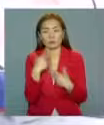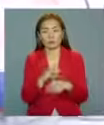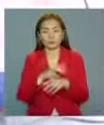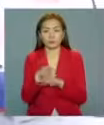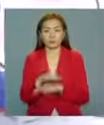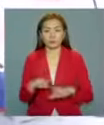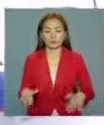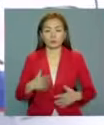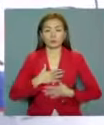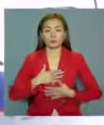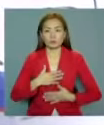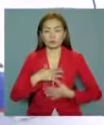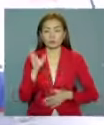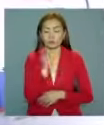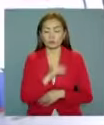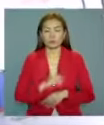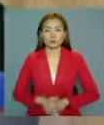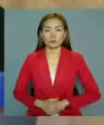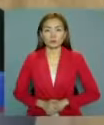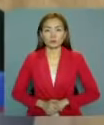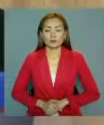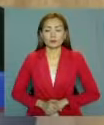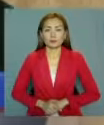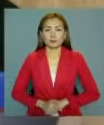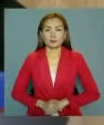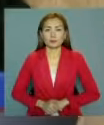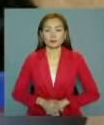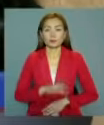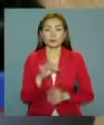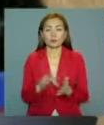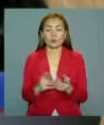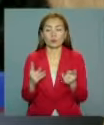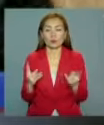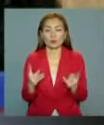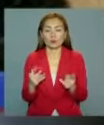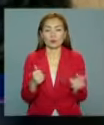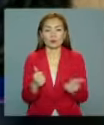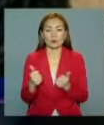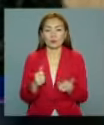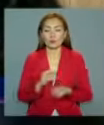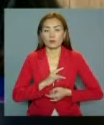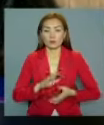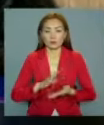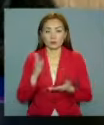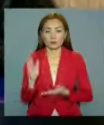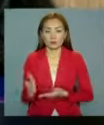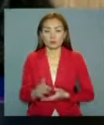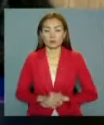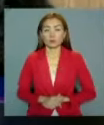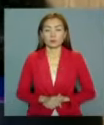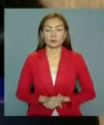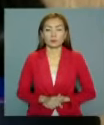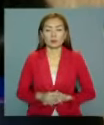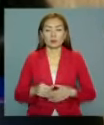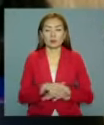жарықтар балалардың тынығуына зор көмек береді. Енді бүгін Атырау өңірінде үлкен бір жақсы шара өтіп жатыр. Бұл